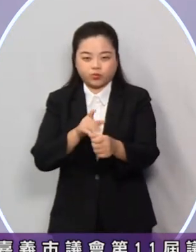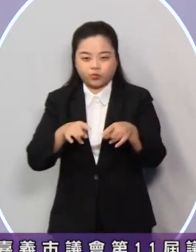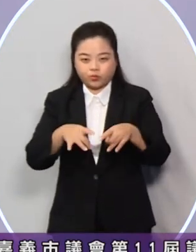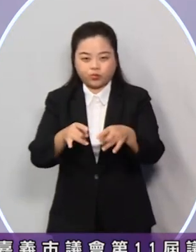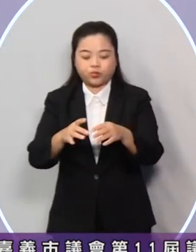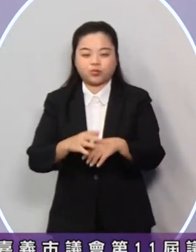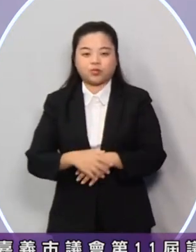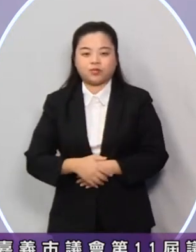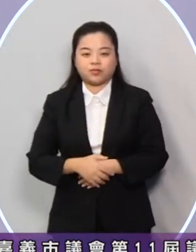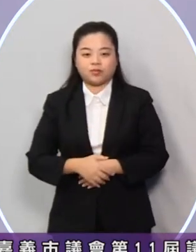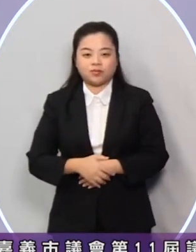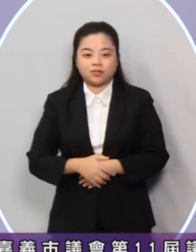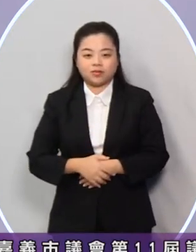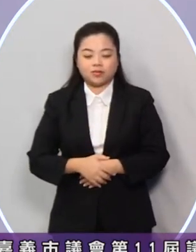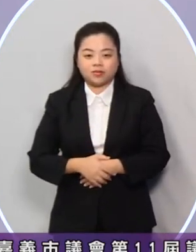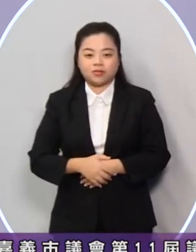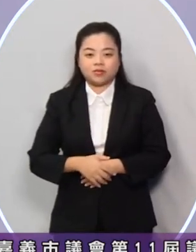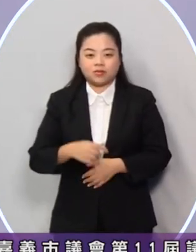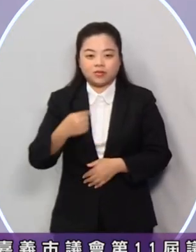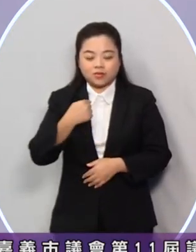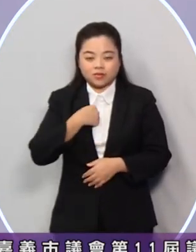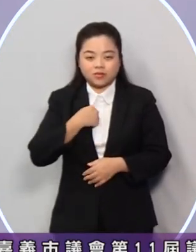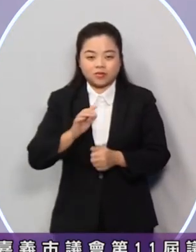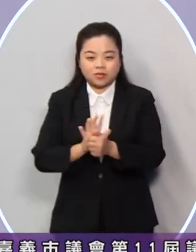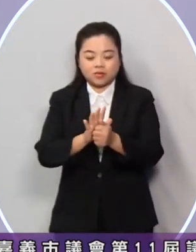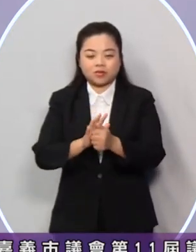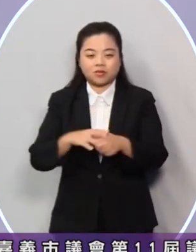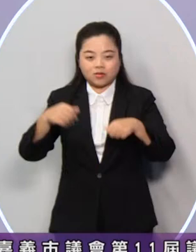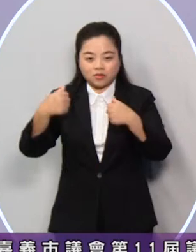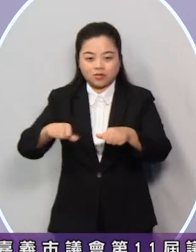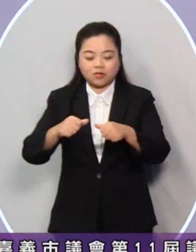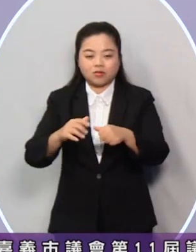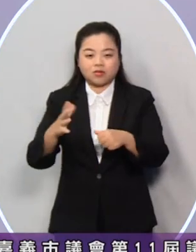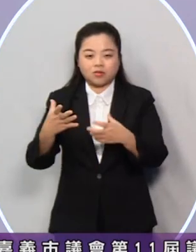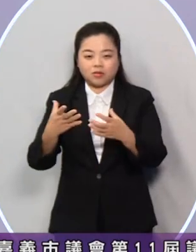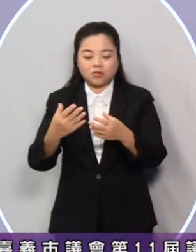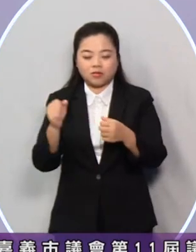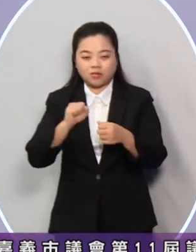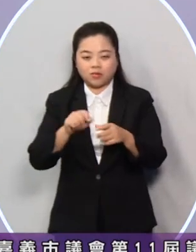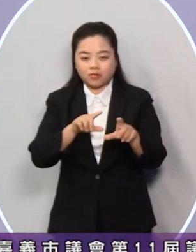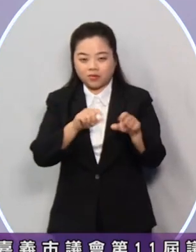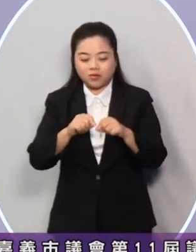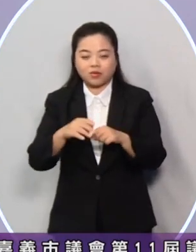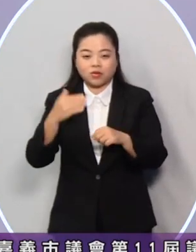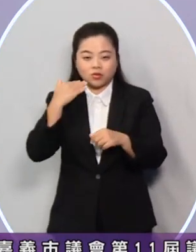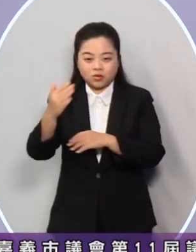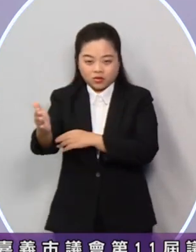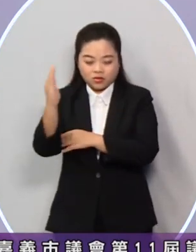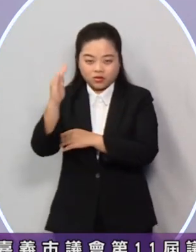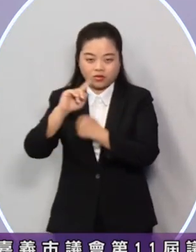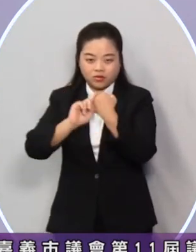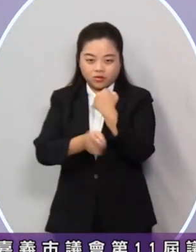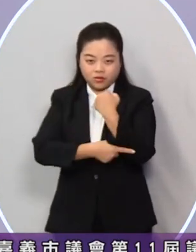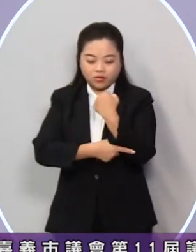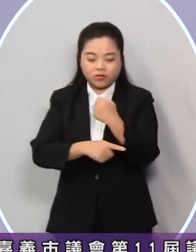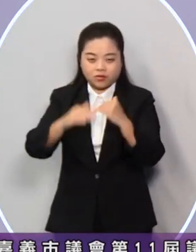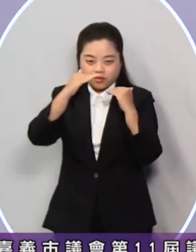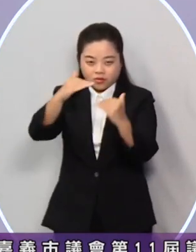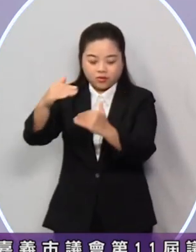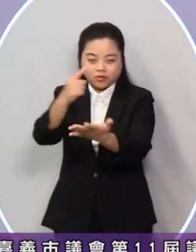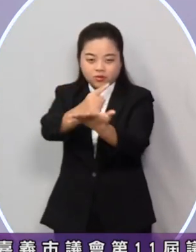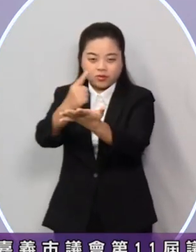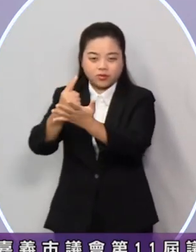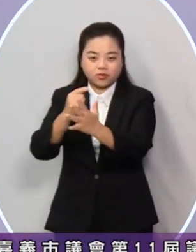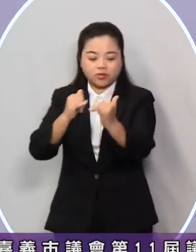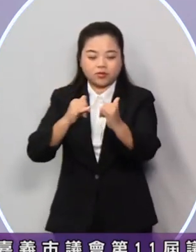人满脸。我推崇公民不服从以及恶法非法。当政府用法任何法律来限制公民